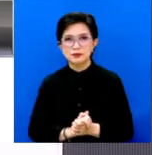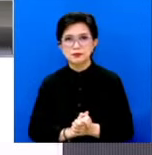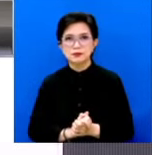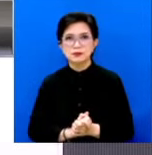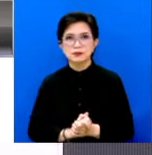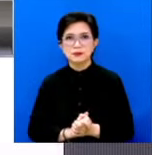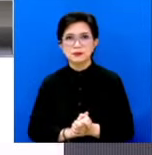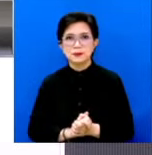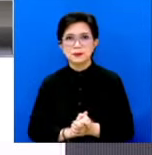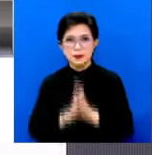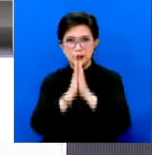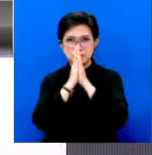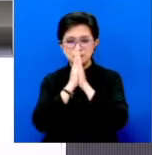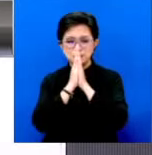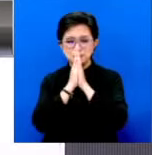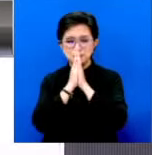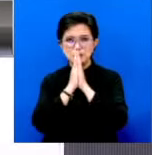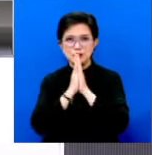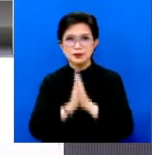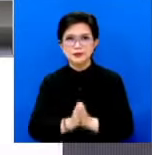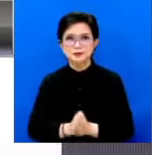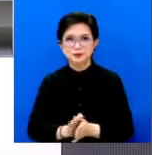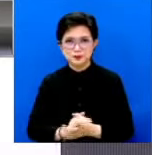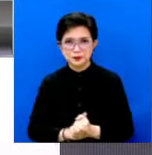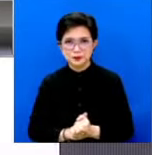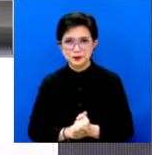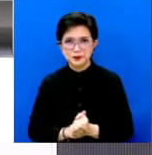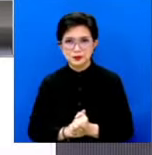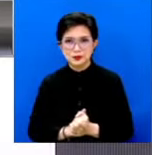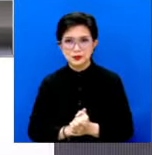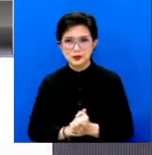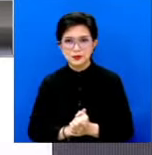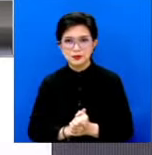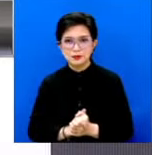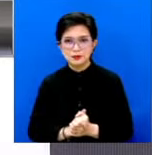Wat Kedan Ukro Fa Kajoka.